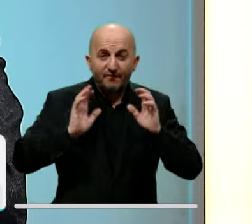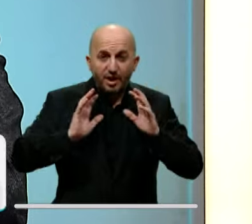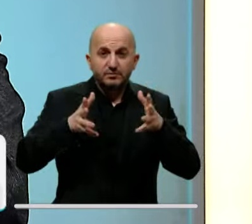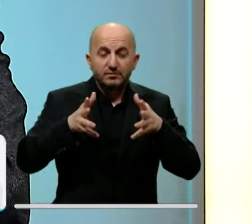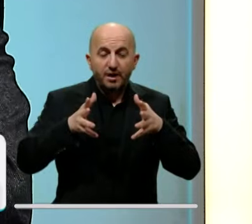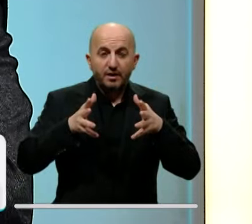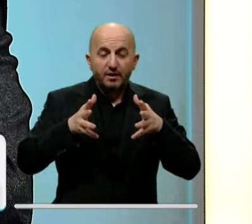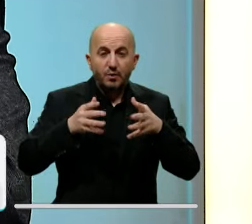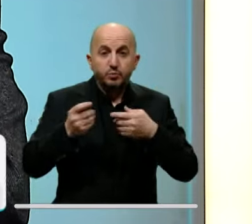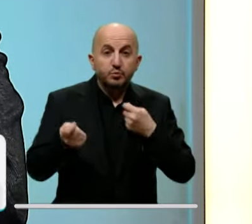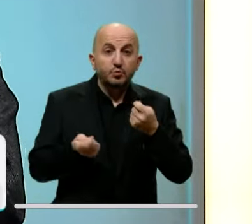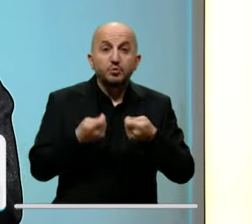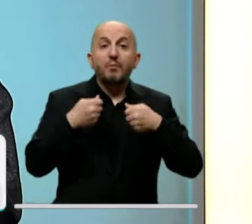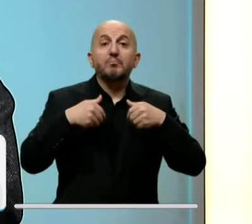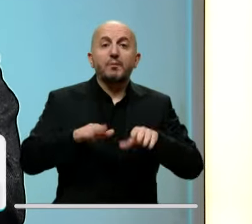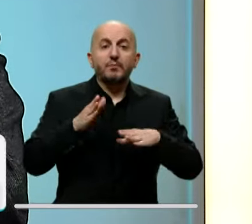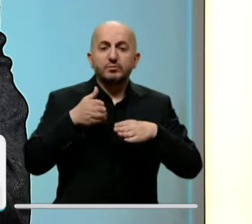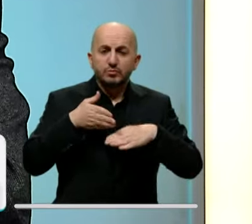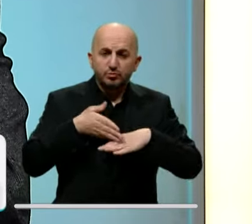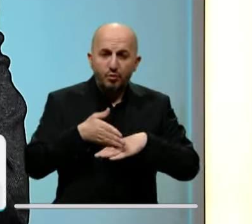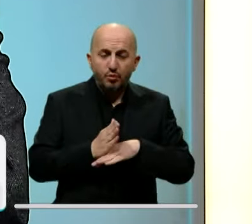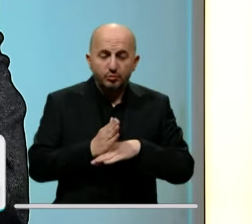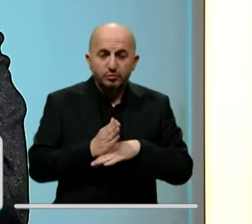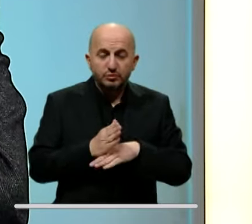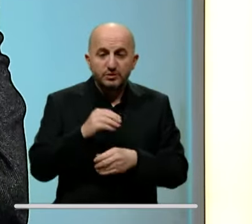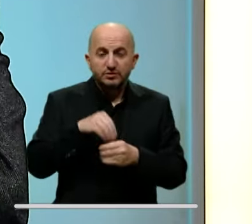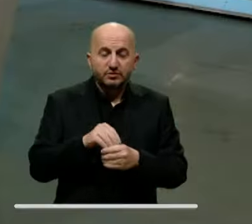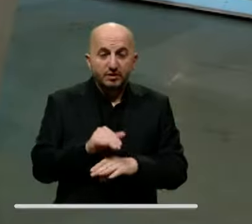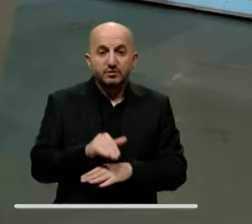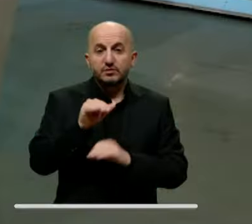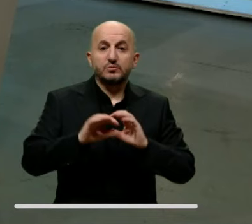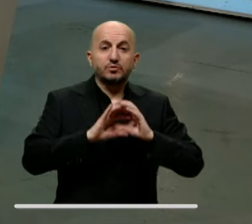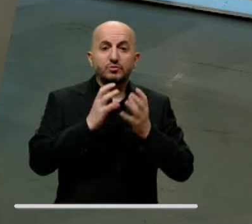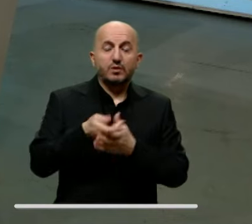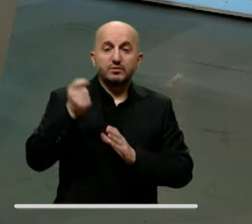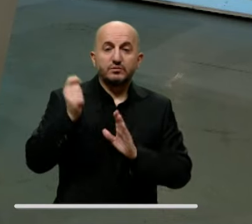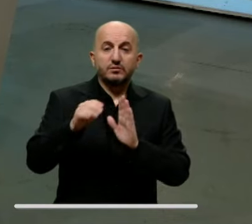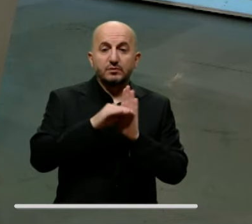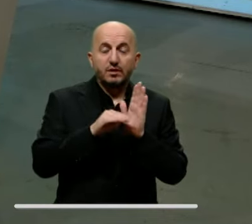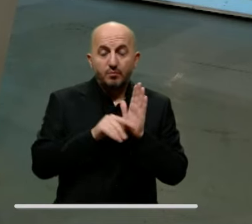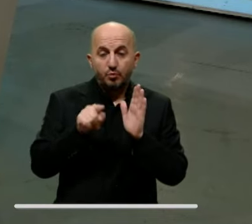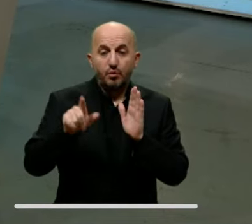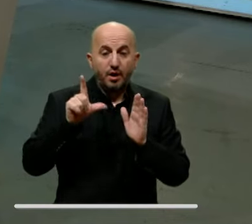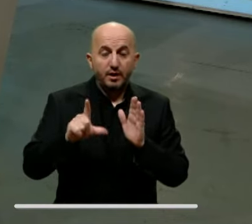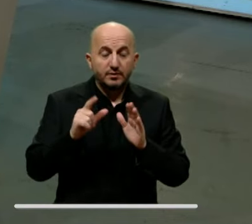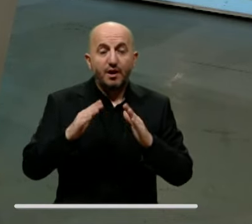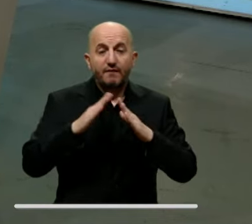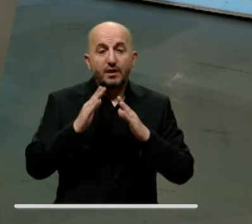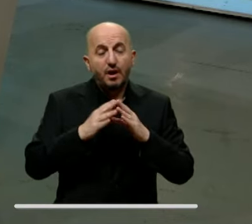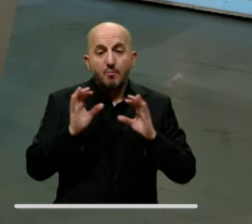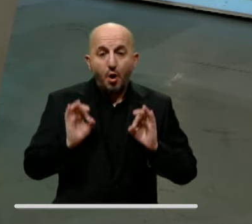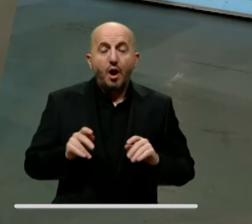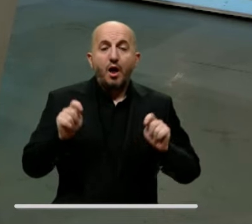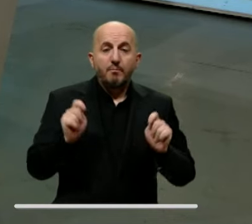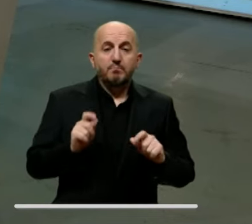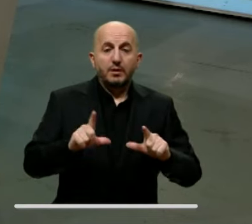Eee kullanmamam Doğrudur Eee içinde yaşadığımız dünyanın şartları da bunu gerektiriyor bunu evde de böyle yapmalıyız evde